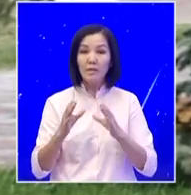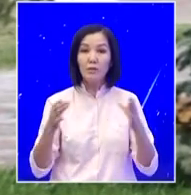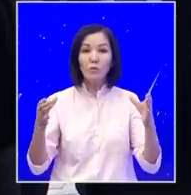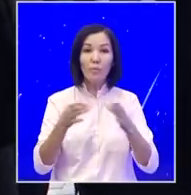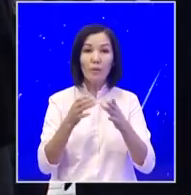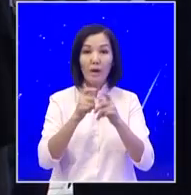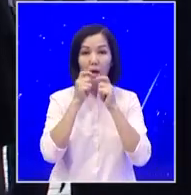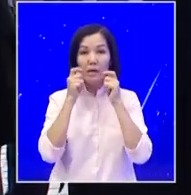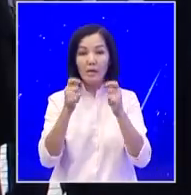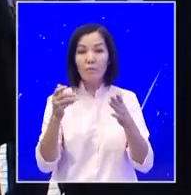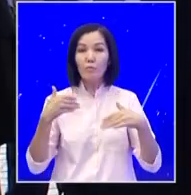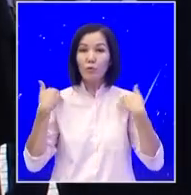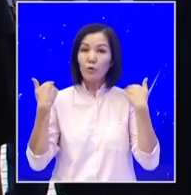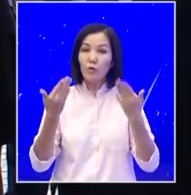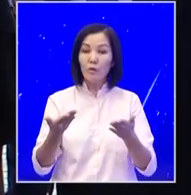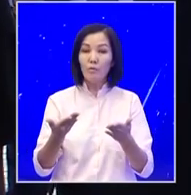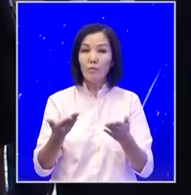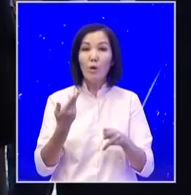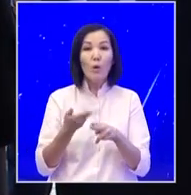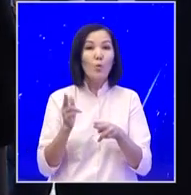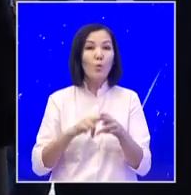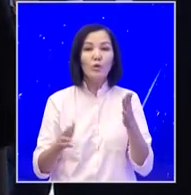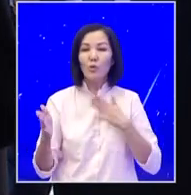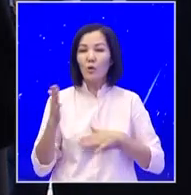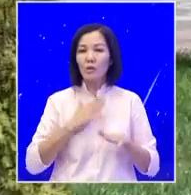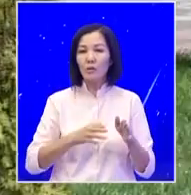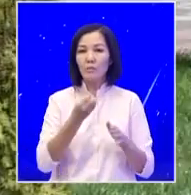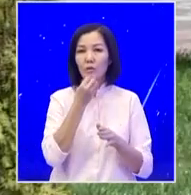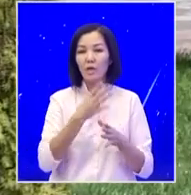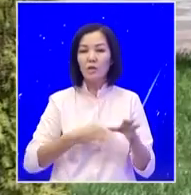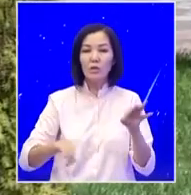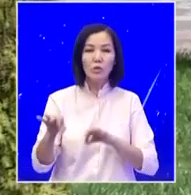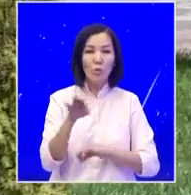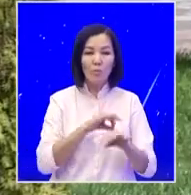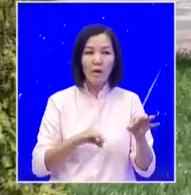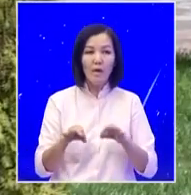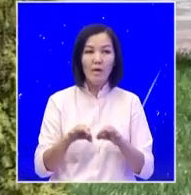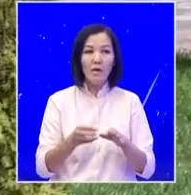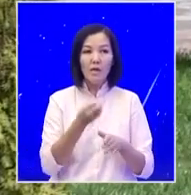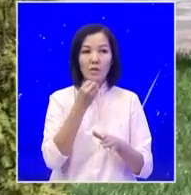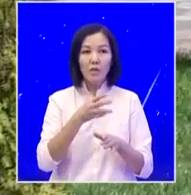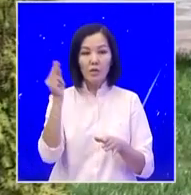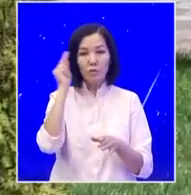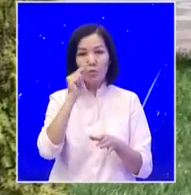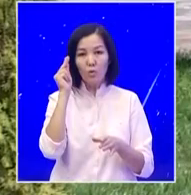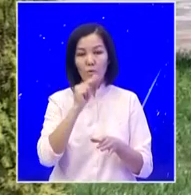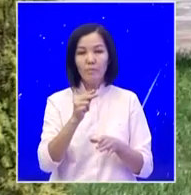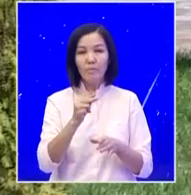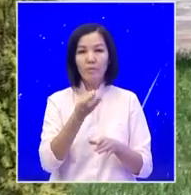атырмыз. Құтты болсын, өте қуанышты, мынау жақсы жоба. Поэтому жақсы оқып, жақсы маман